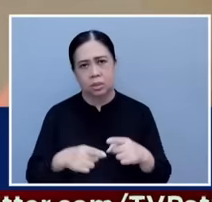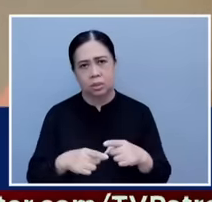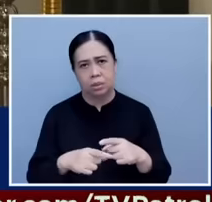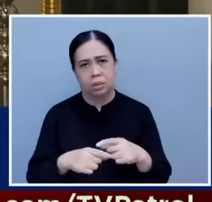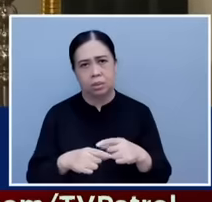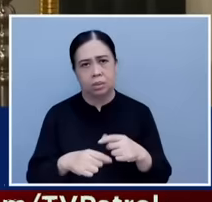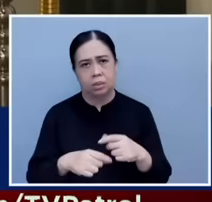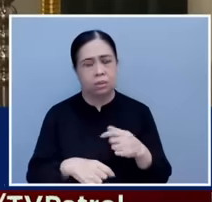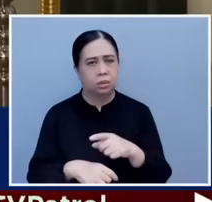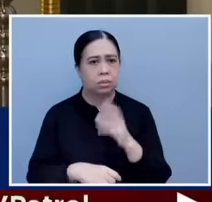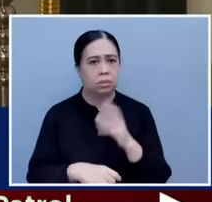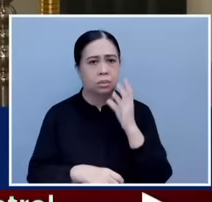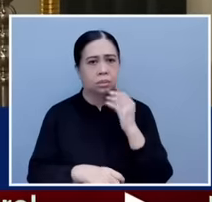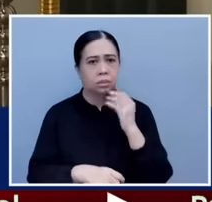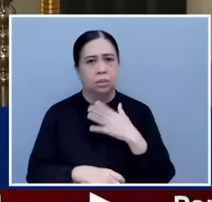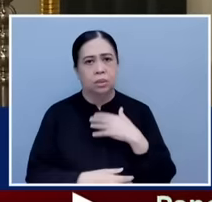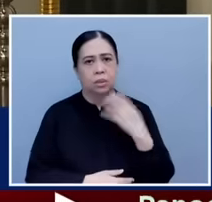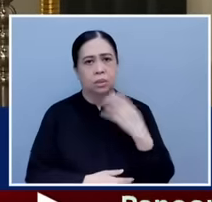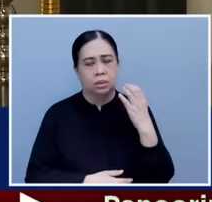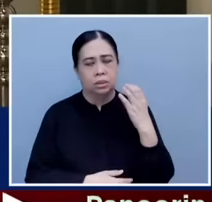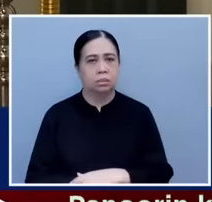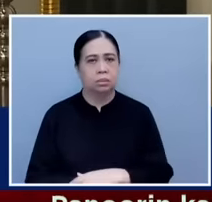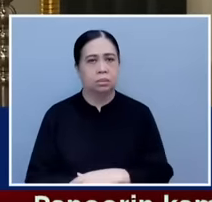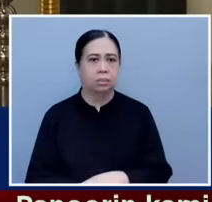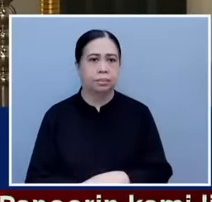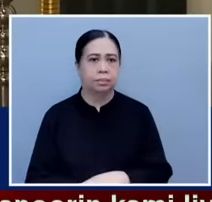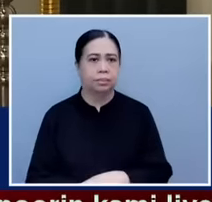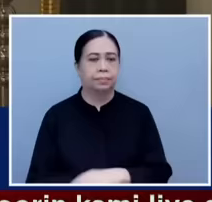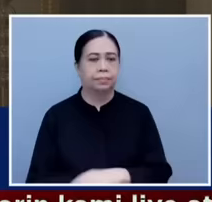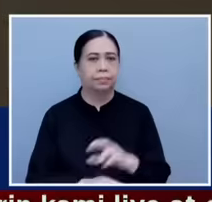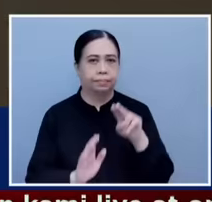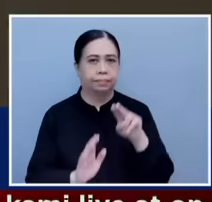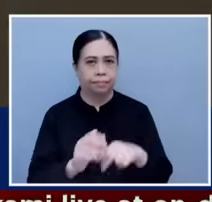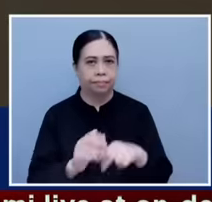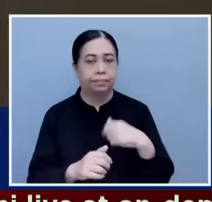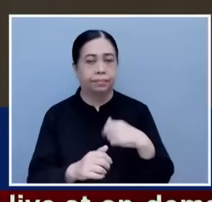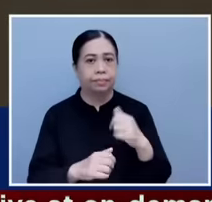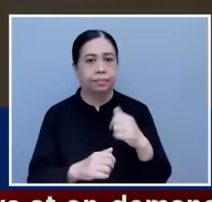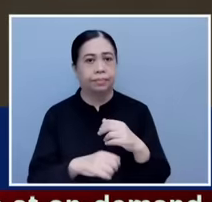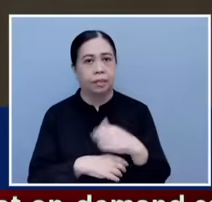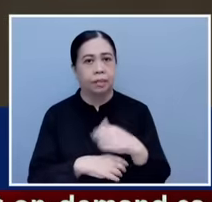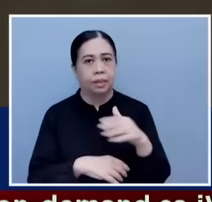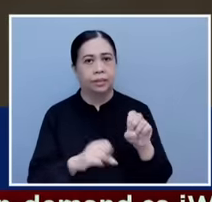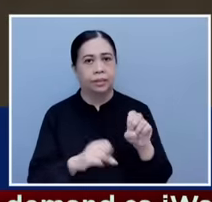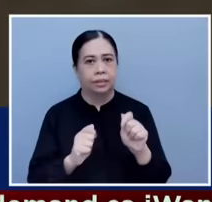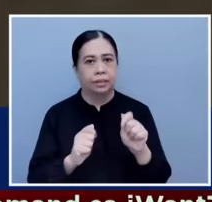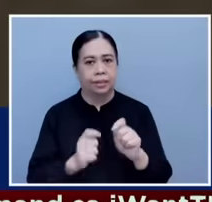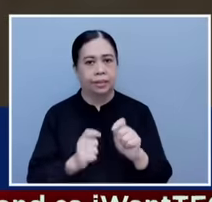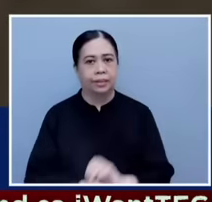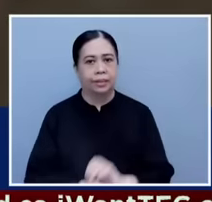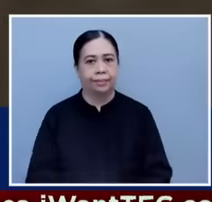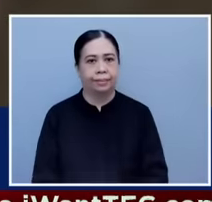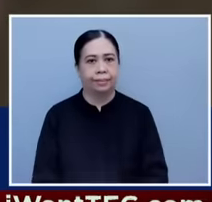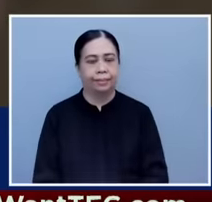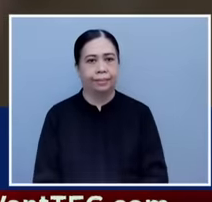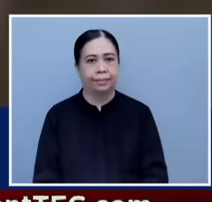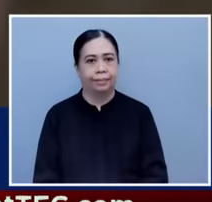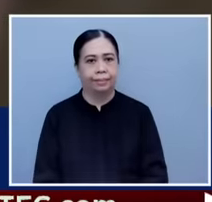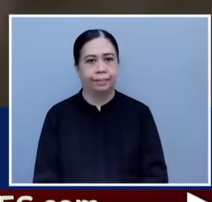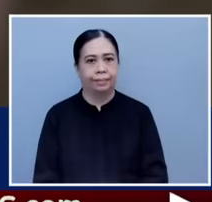po niya. Nakatakdang ilibing si Daisy sa darating na Sabado. Zian Ambrosio, ABS-CBN